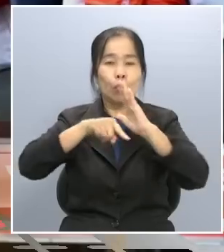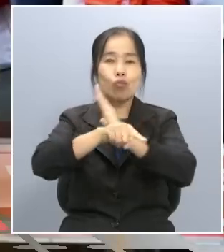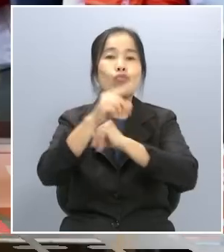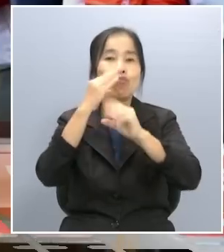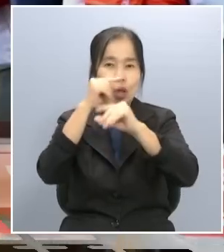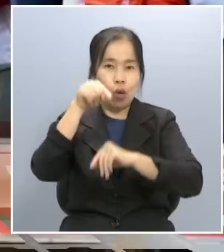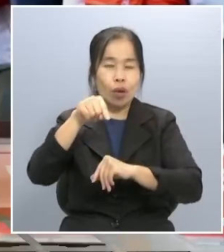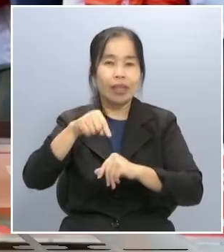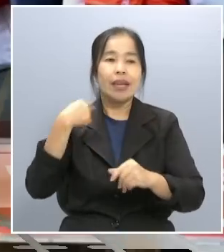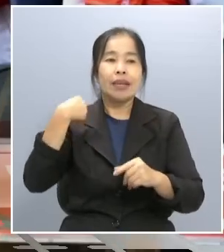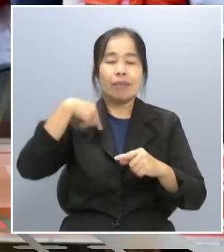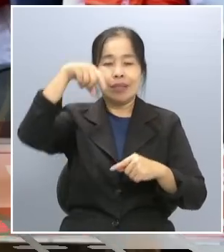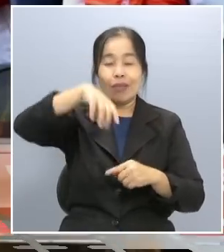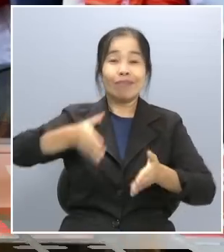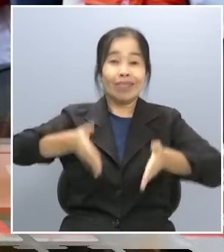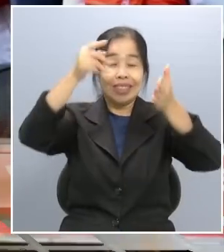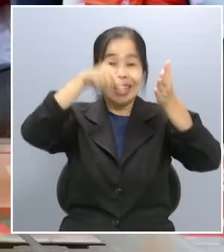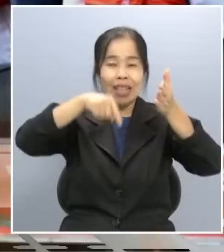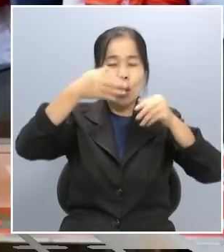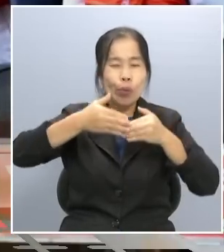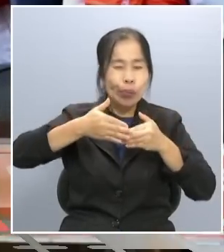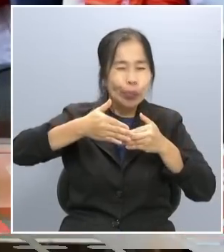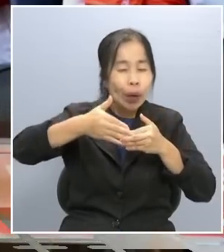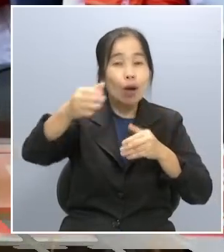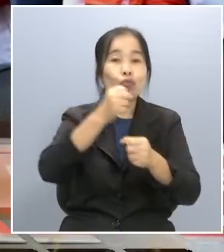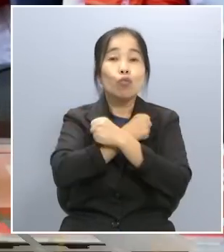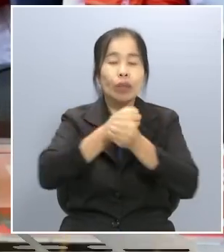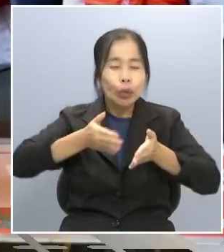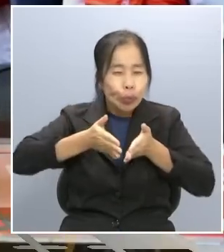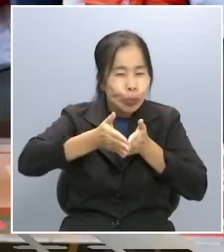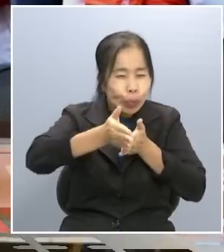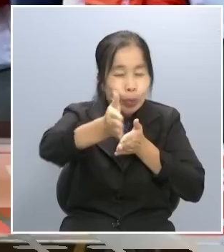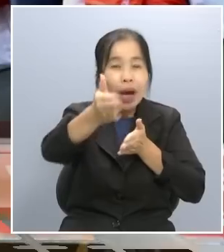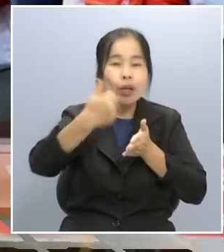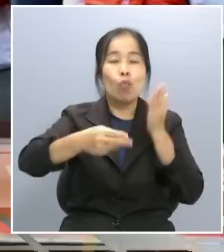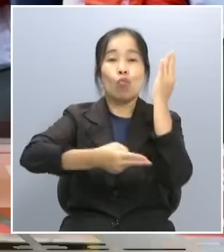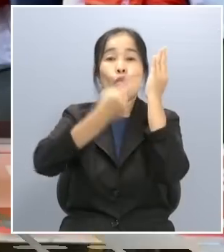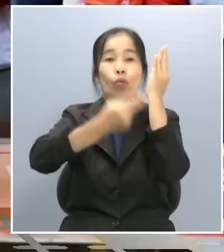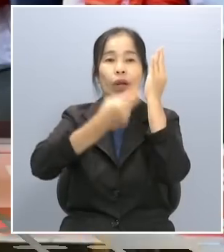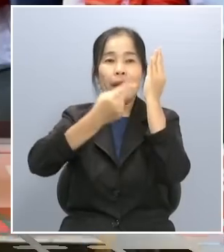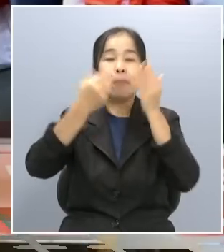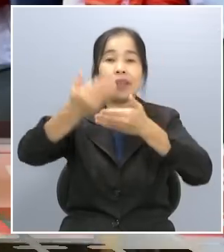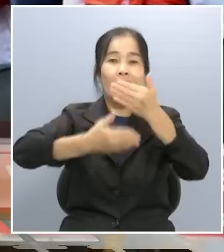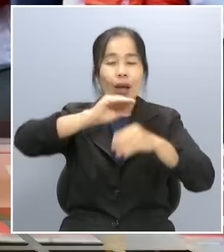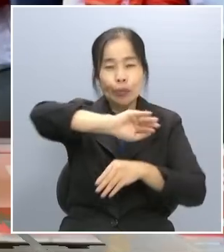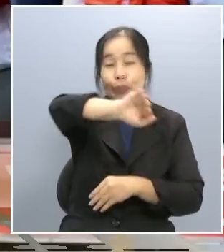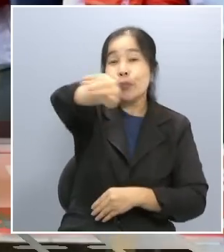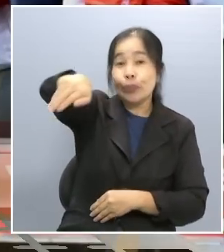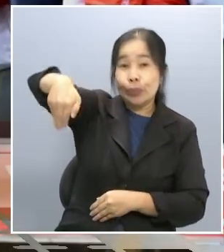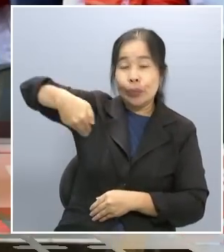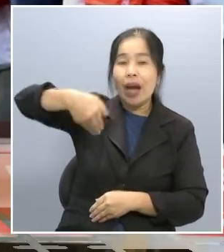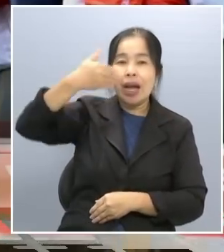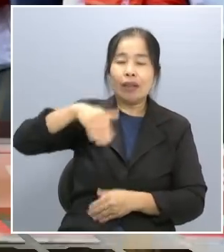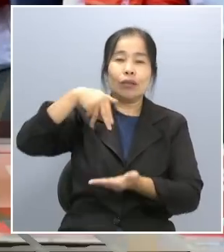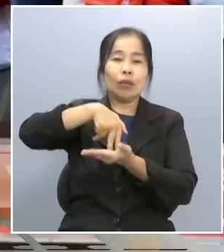ที่ร้าน City Coffeeไปตามถนนสุขุมวิทจนถึงแยกโรงแรมคามิโอตลาดสาโรจน์กลับรถโฮมโปรแล้วก็มาจอดปราสัย